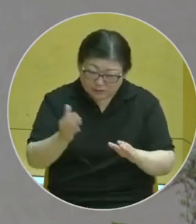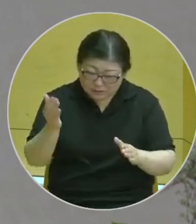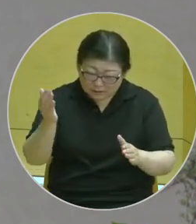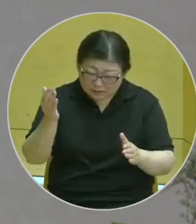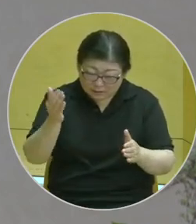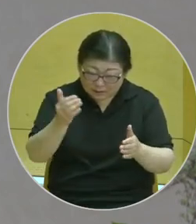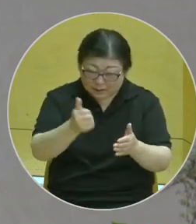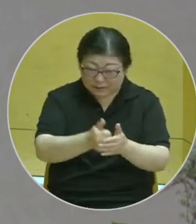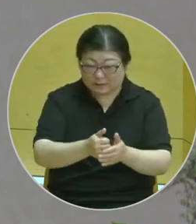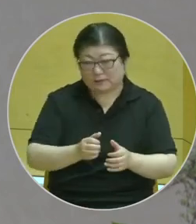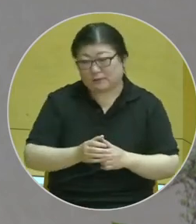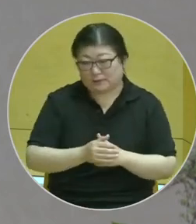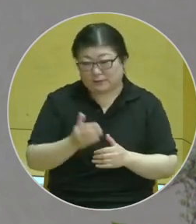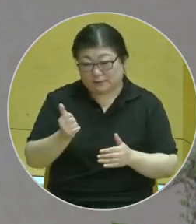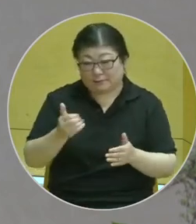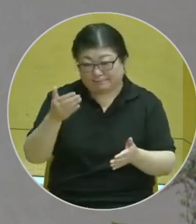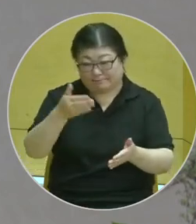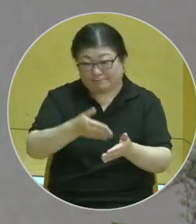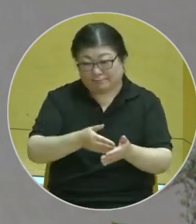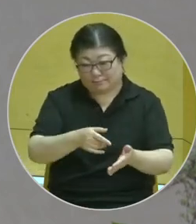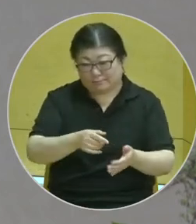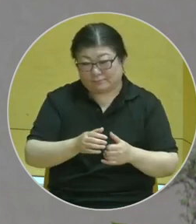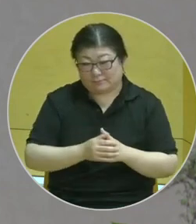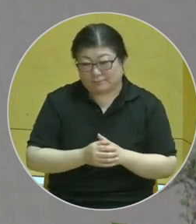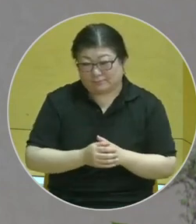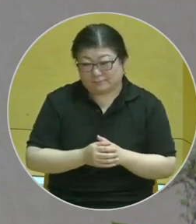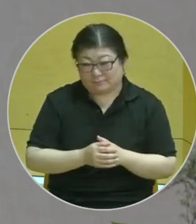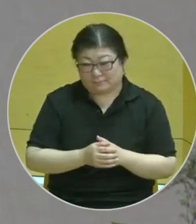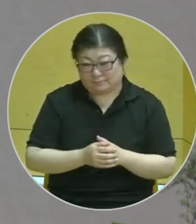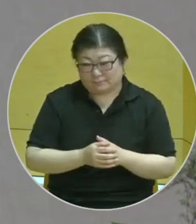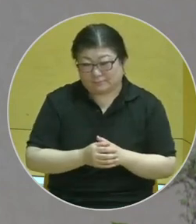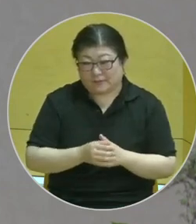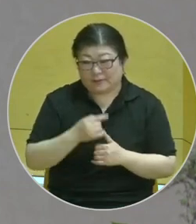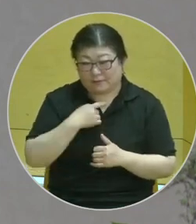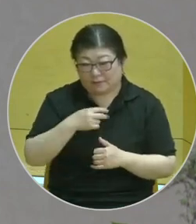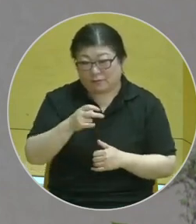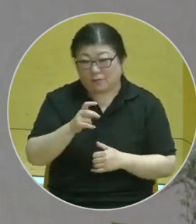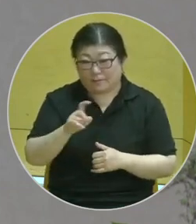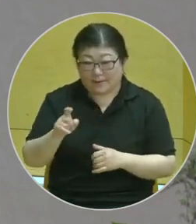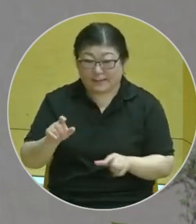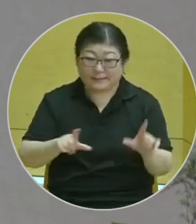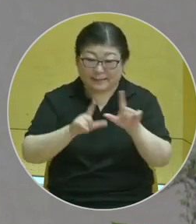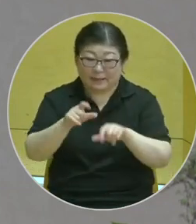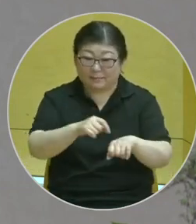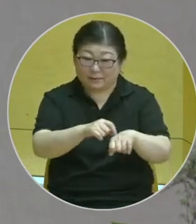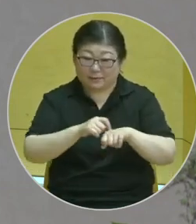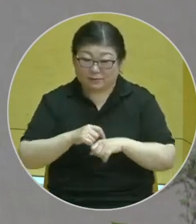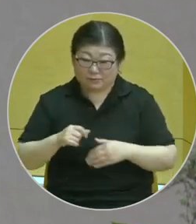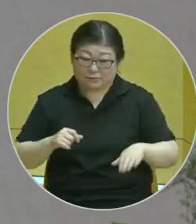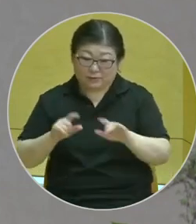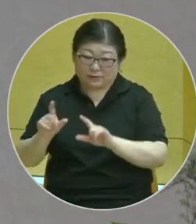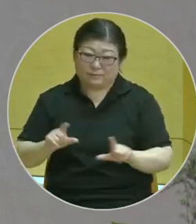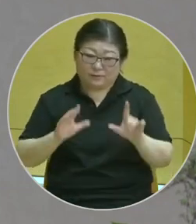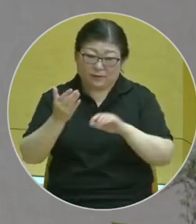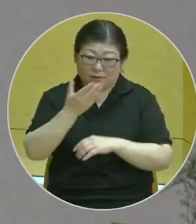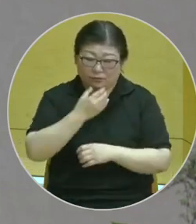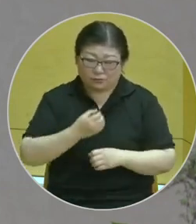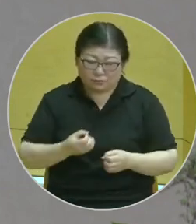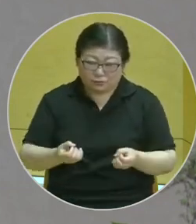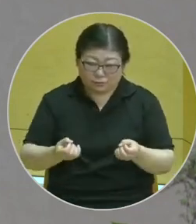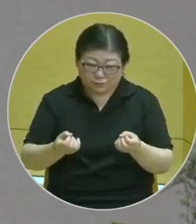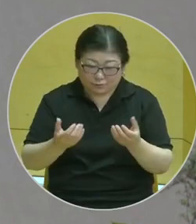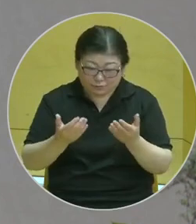완주해 뜻 도마의 삶을 바로 오늘 우리의 삶이 되는 그런 놀라운 축복의 역사가 있기를 주님의 이름으로